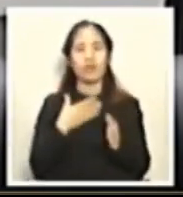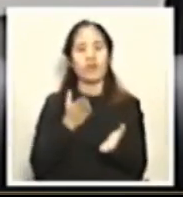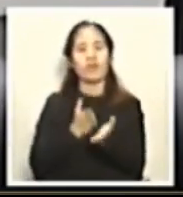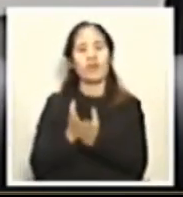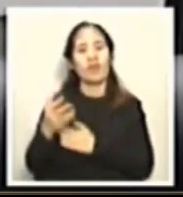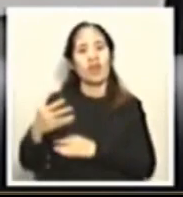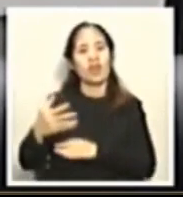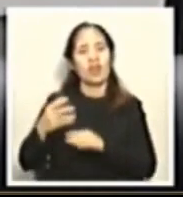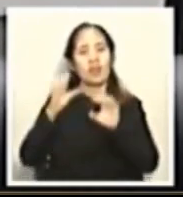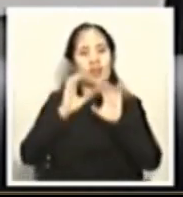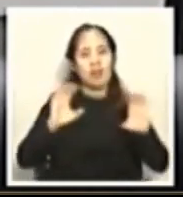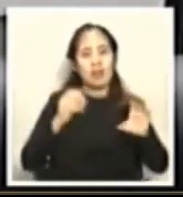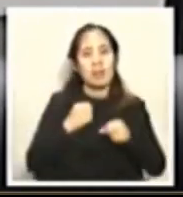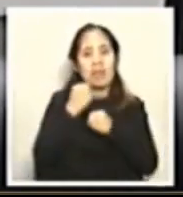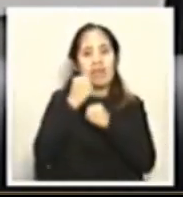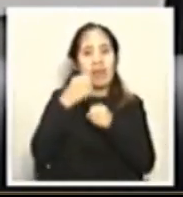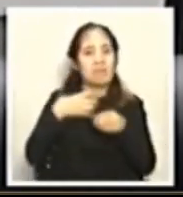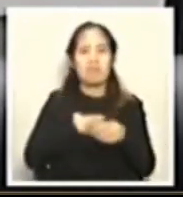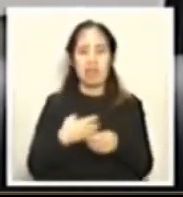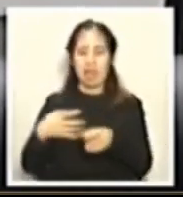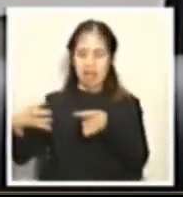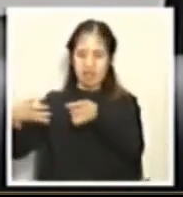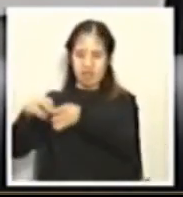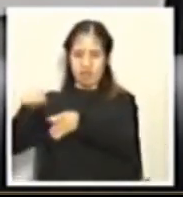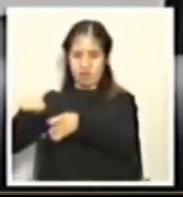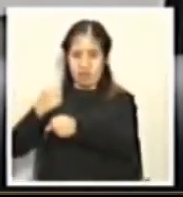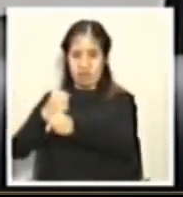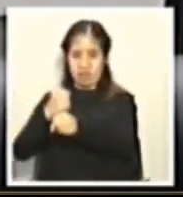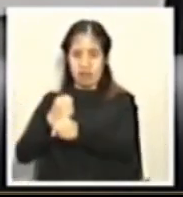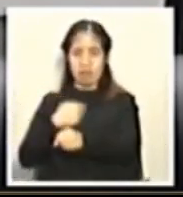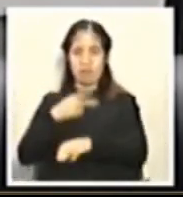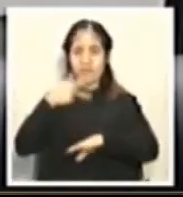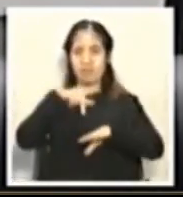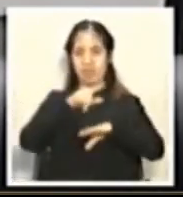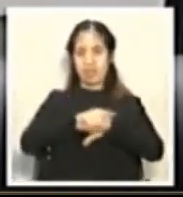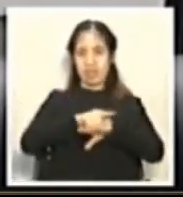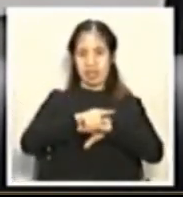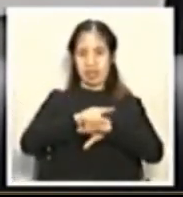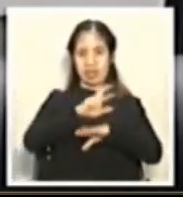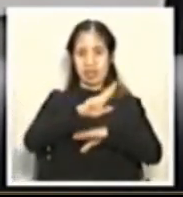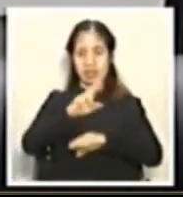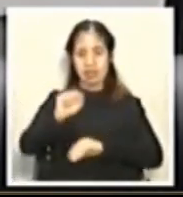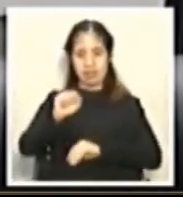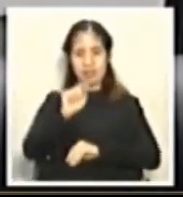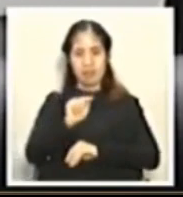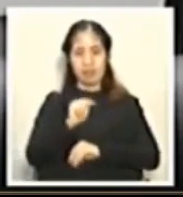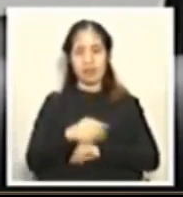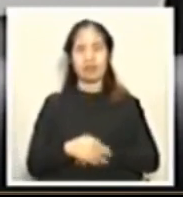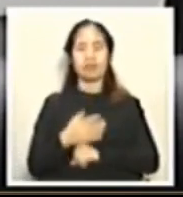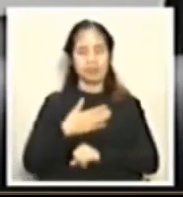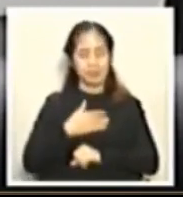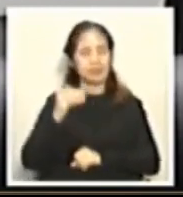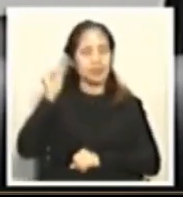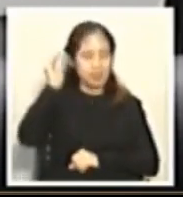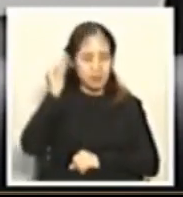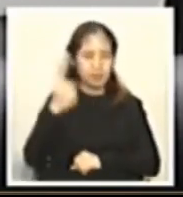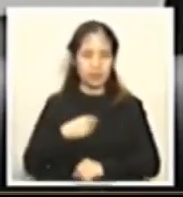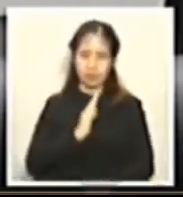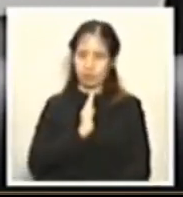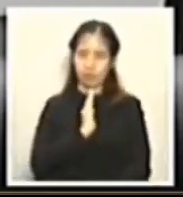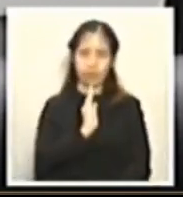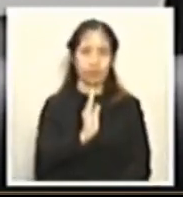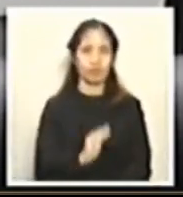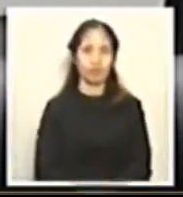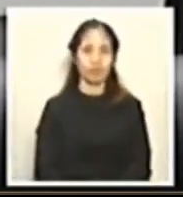พยายามที่จะไม่ให้ฝ่ายค้านทำหน้าที่ประธานรัฐสภาท่านนั้นเนี่ยผมเชื่อว่าท่านวางตัวเป็นกล